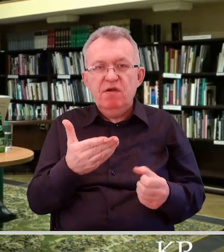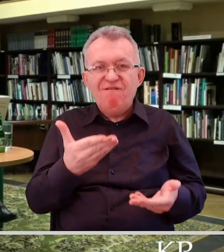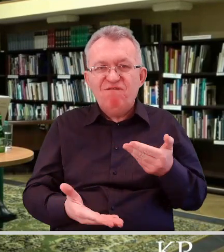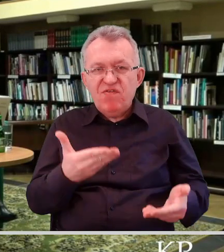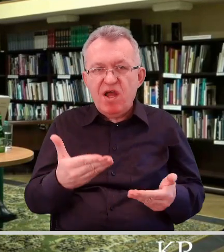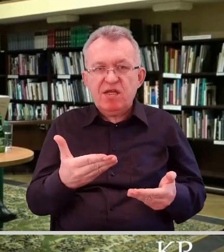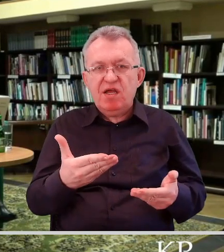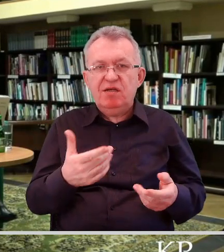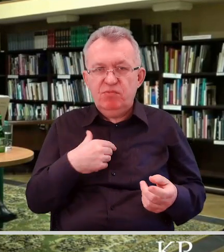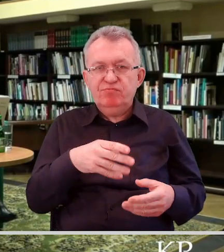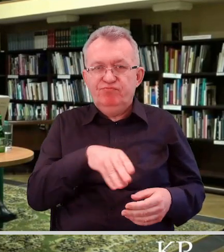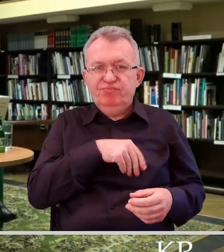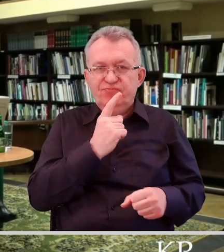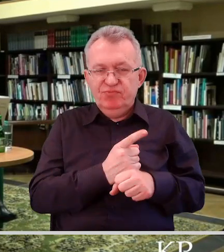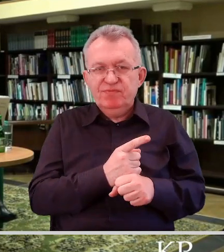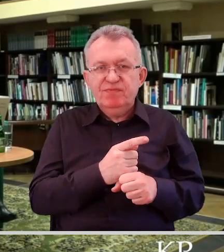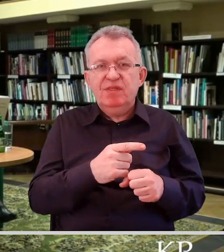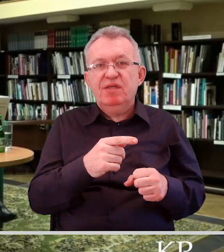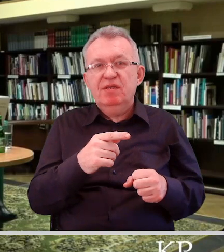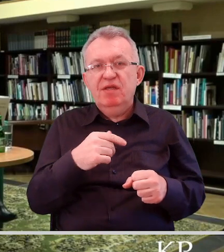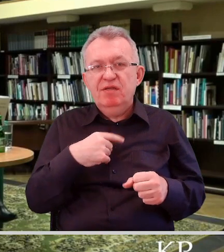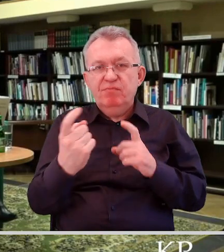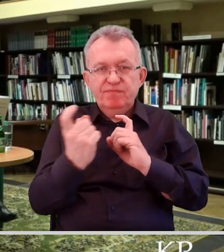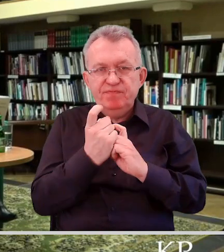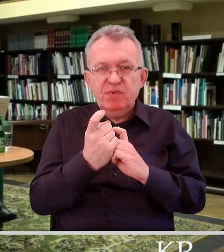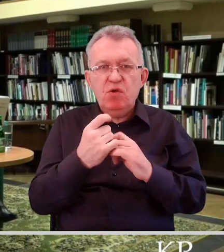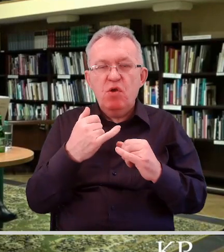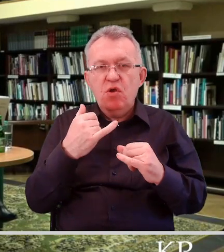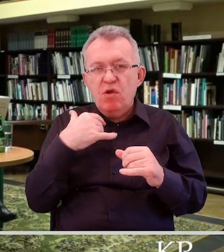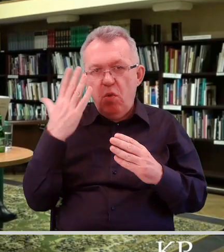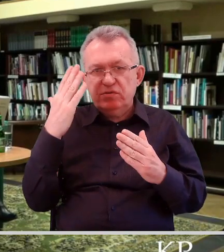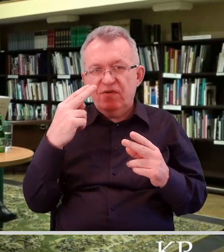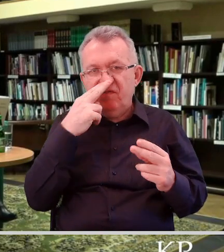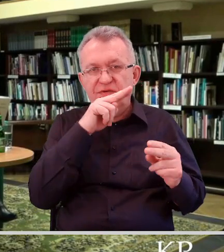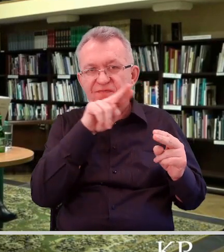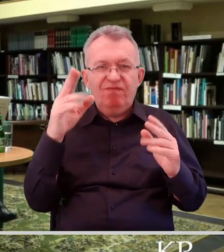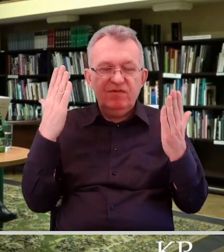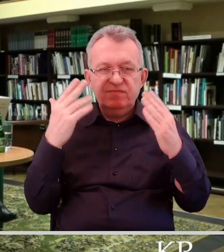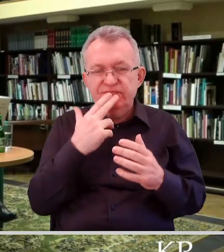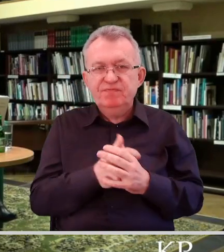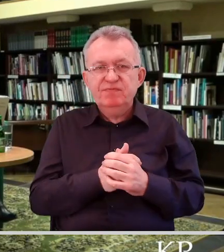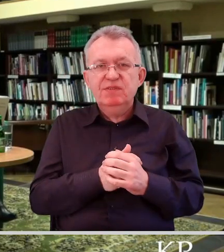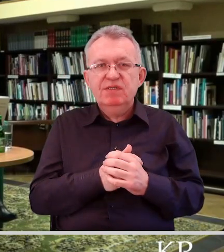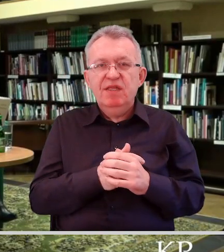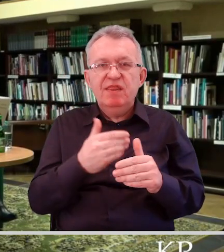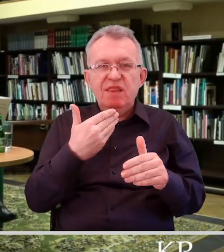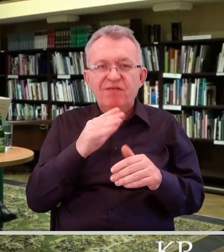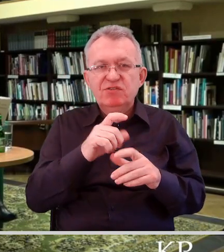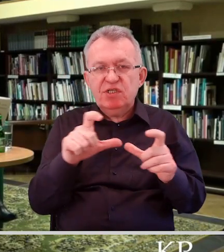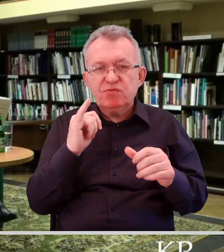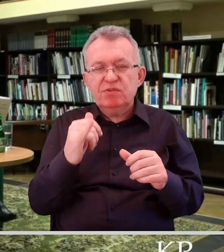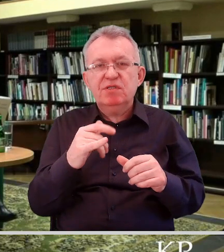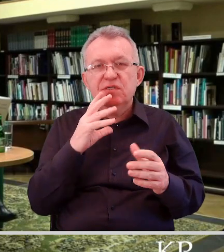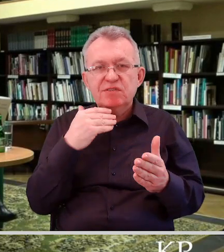łazienkowa jego sprzymierzeńcem. Atakowały mnie znienacka przypadkowe odbicia w szybach wystawowych. Najwięcej czasu i